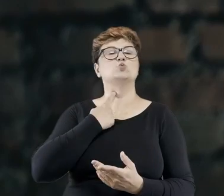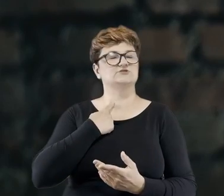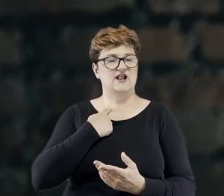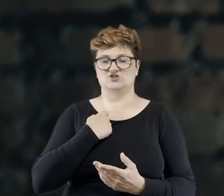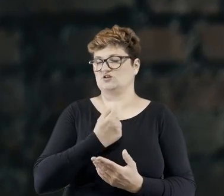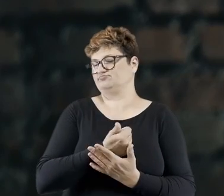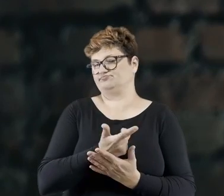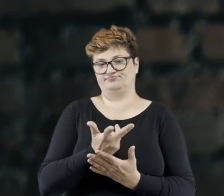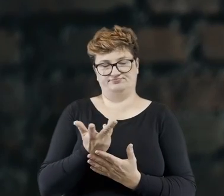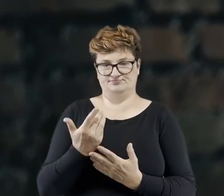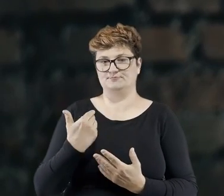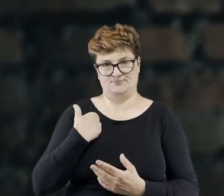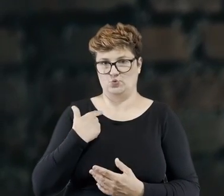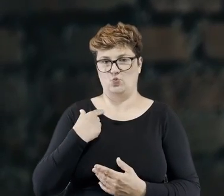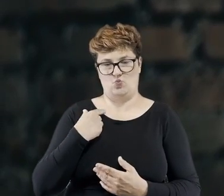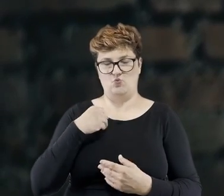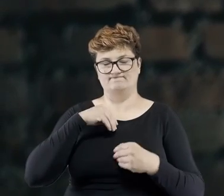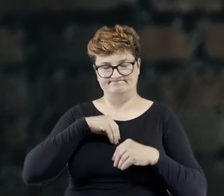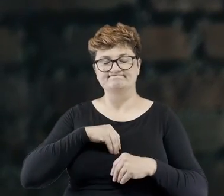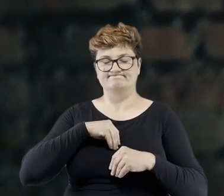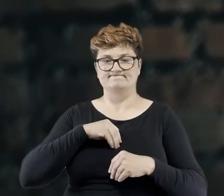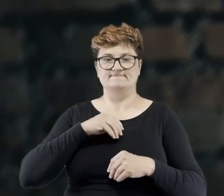był uzależniony od wielu używek,